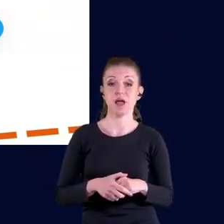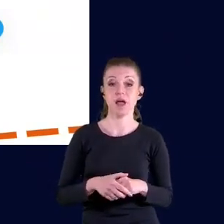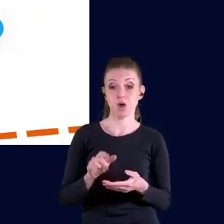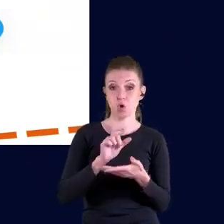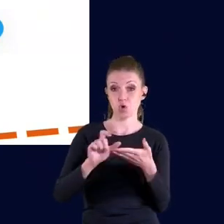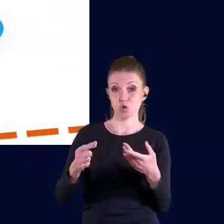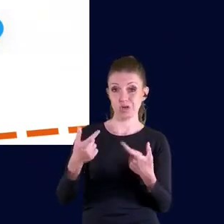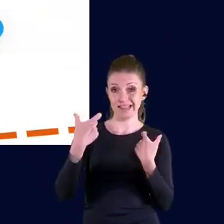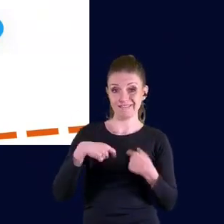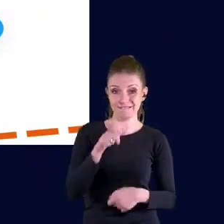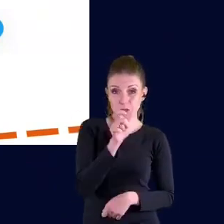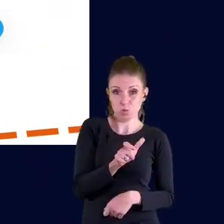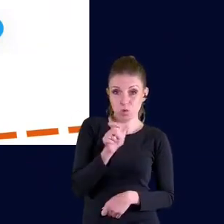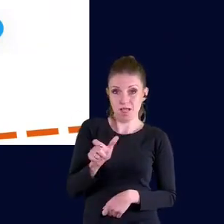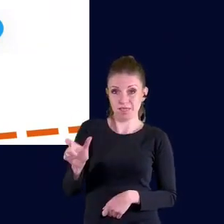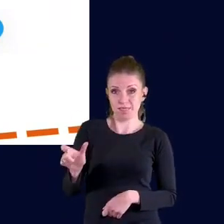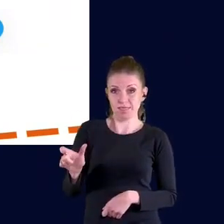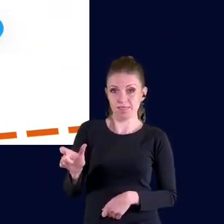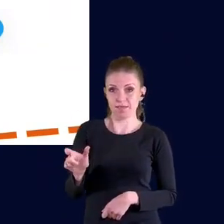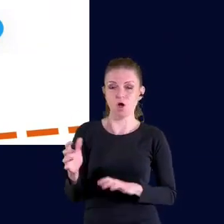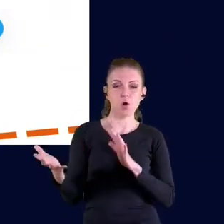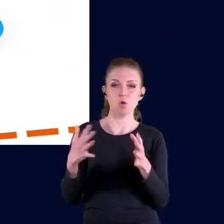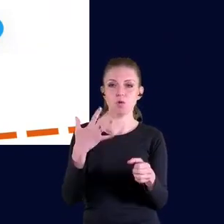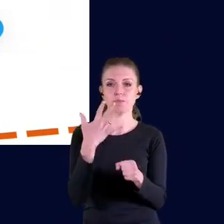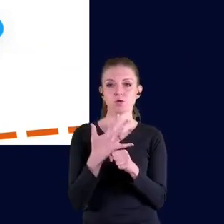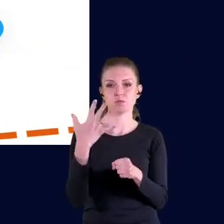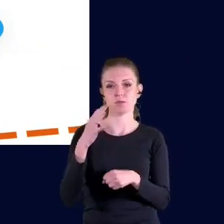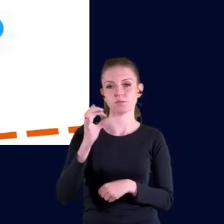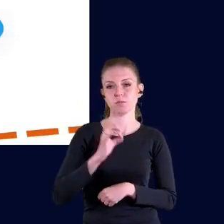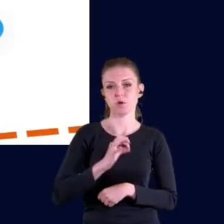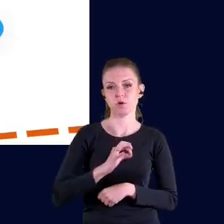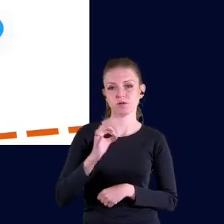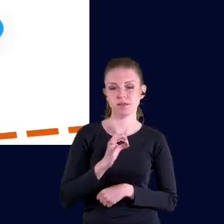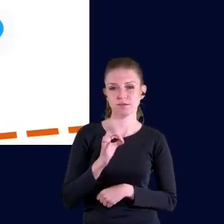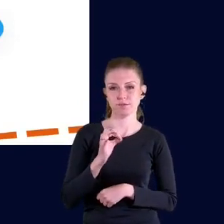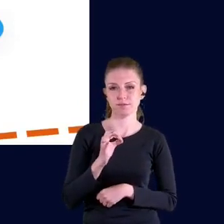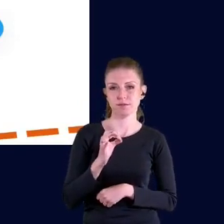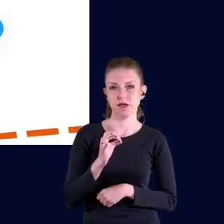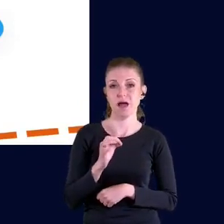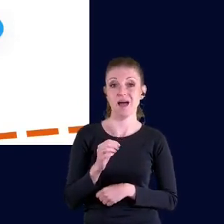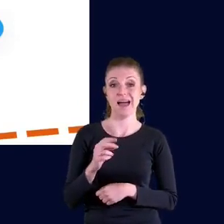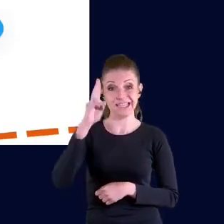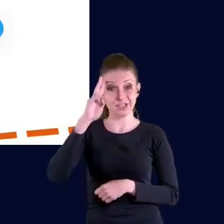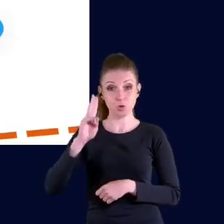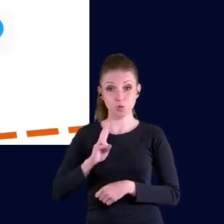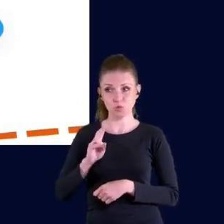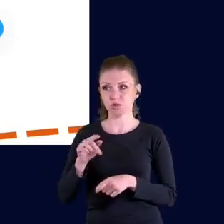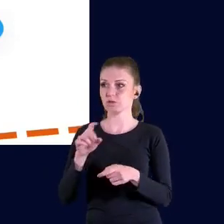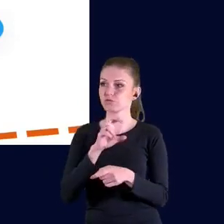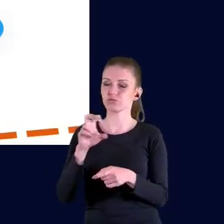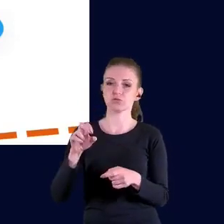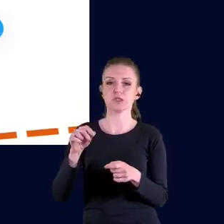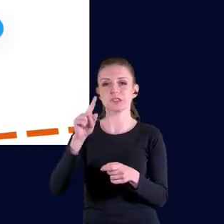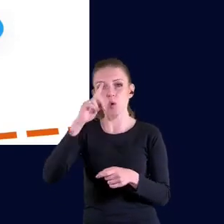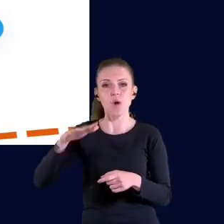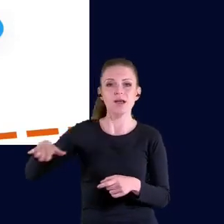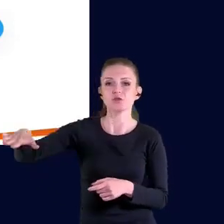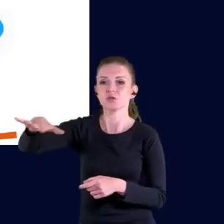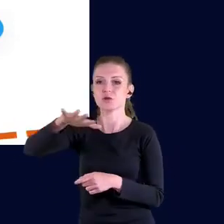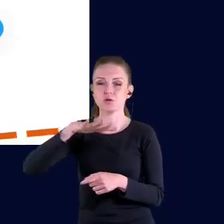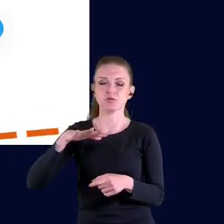to jest taki około 55 starszych natomiast instytucjonalne przez społeczności No to